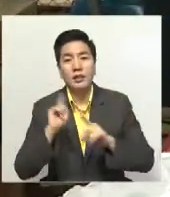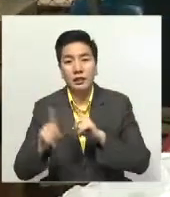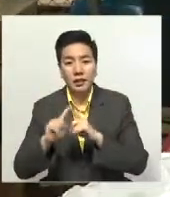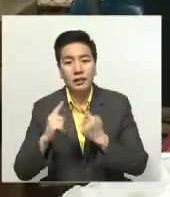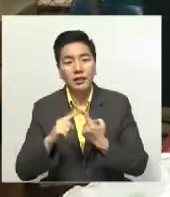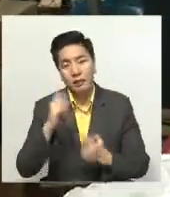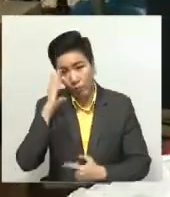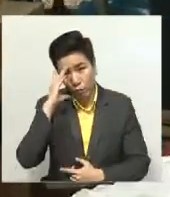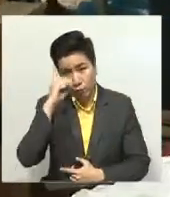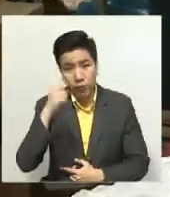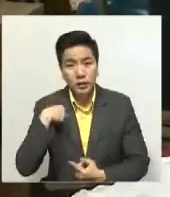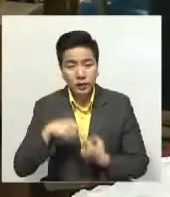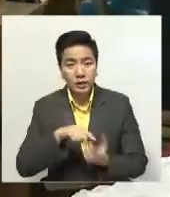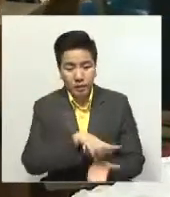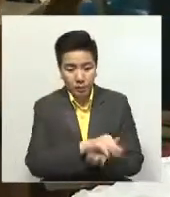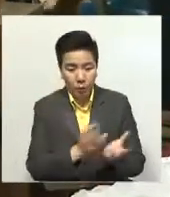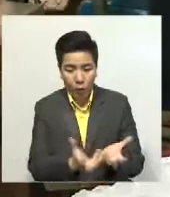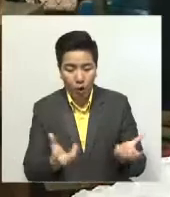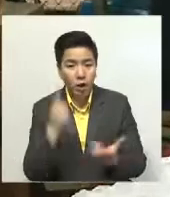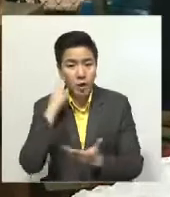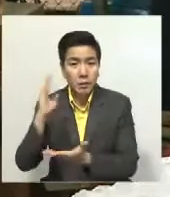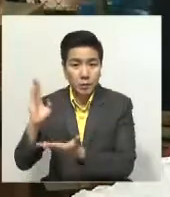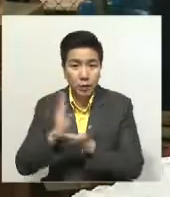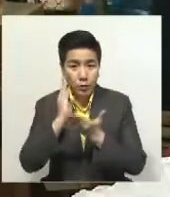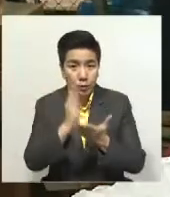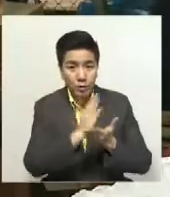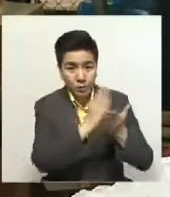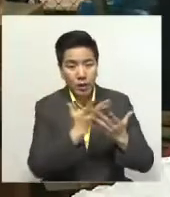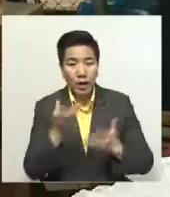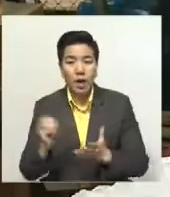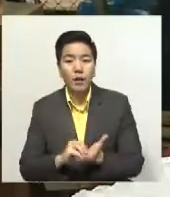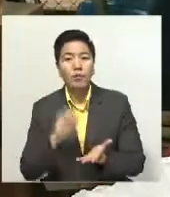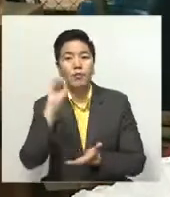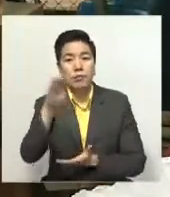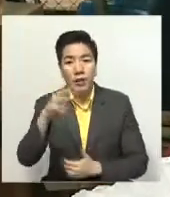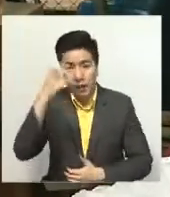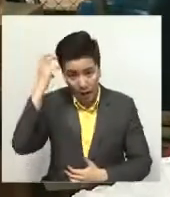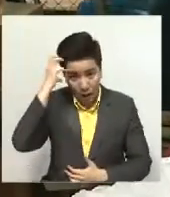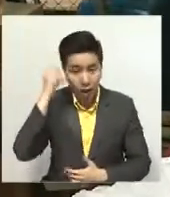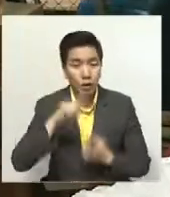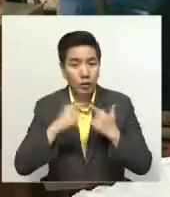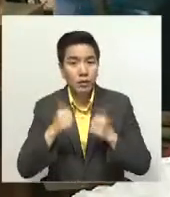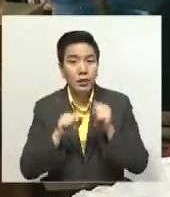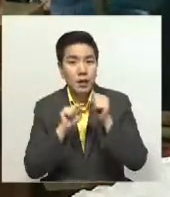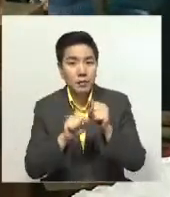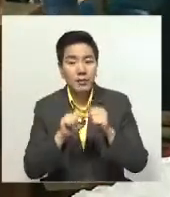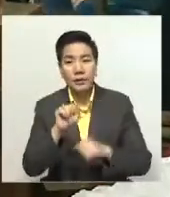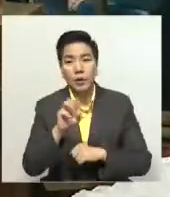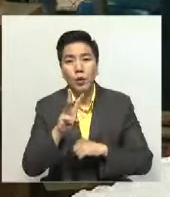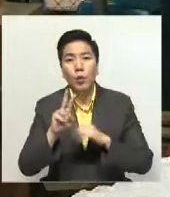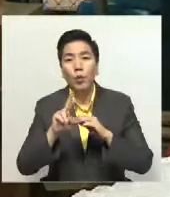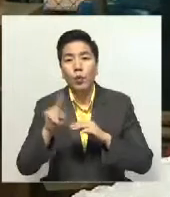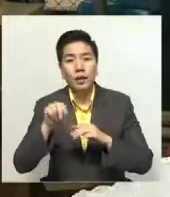พรุ่งนี้ค่ะก็จะมีการรวบรวมของที่ได้รับการบริจาคมานะคะก็ข้ามฟากไปยังสปป.ลาวในอำเภอสวรรณเขต